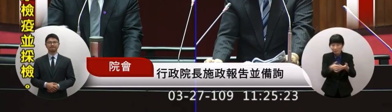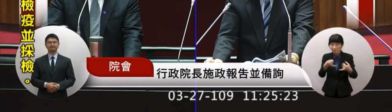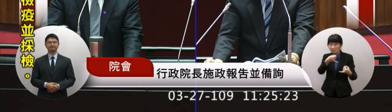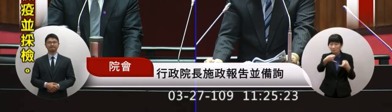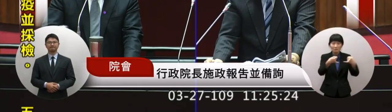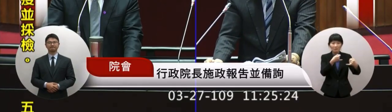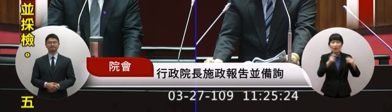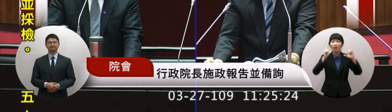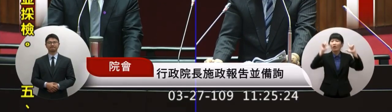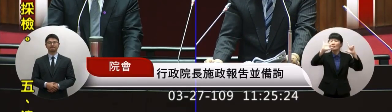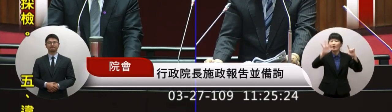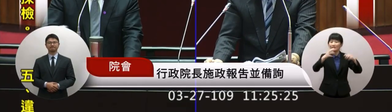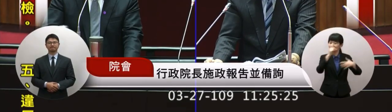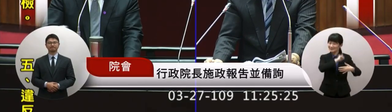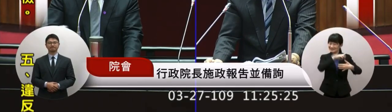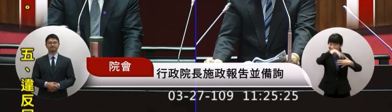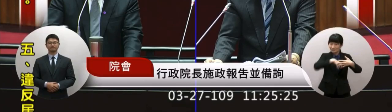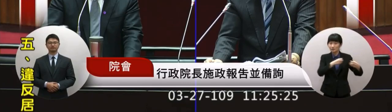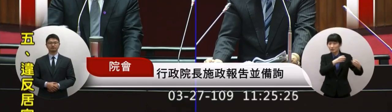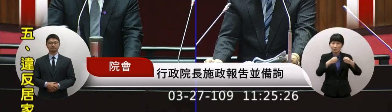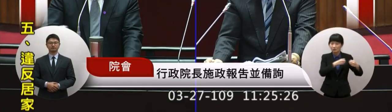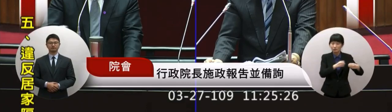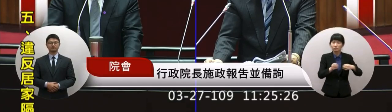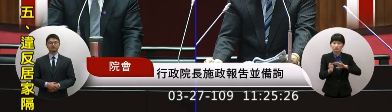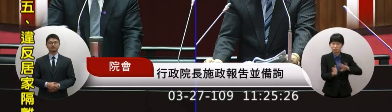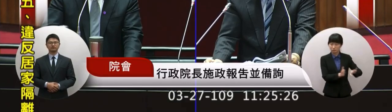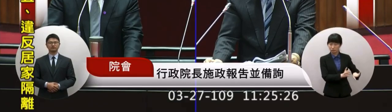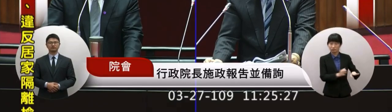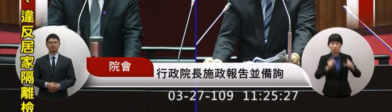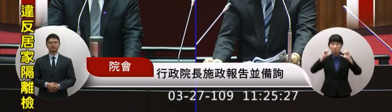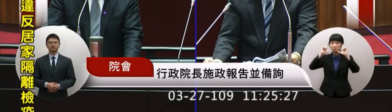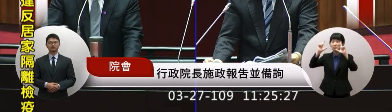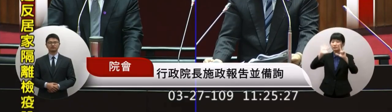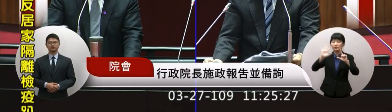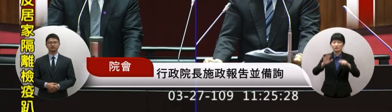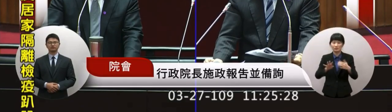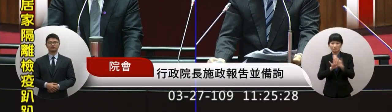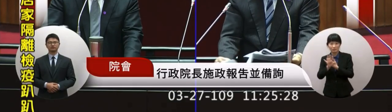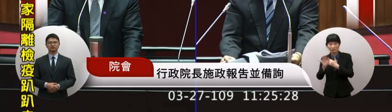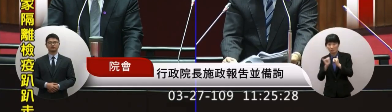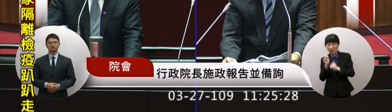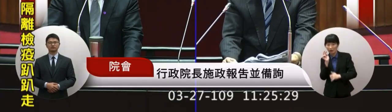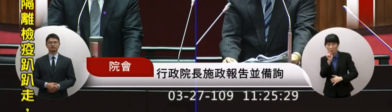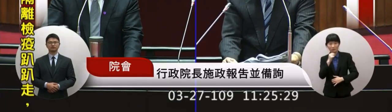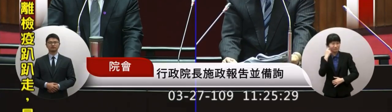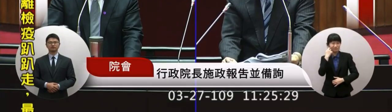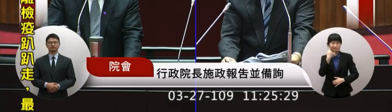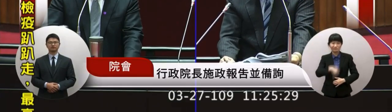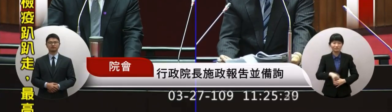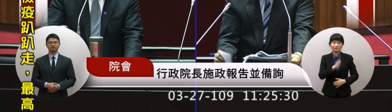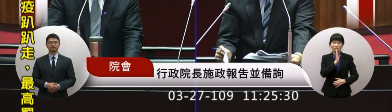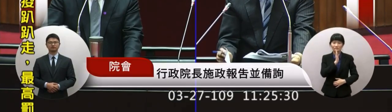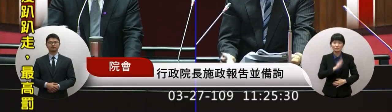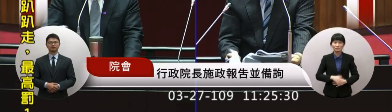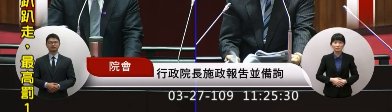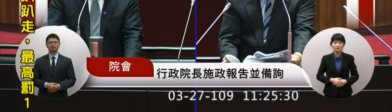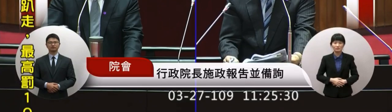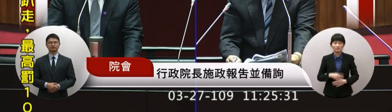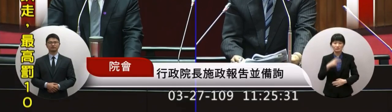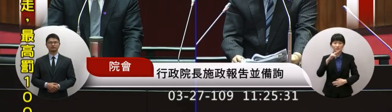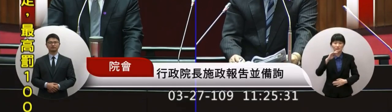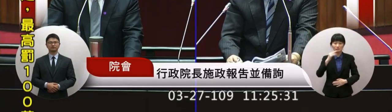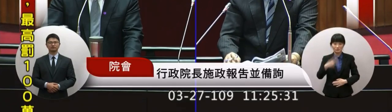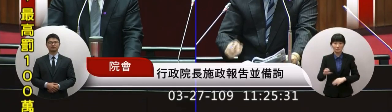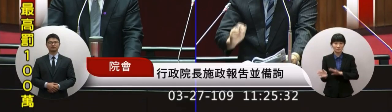上，以影响整个国家的运作，造成民间外界啊这个观感不佳。那现阶